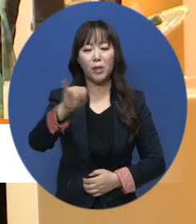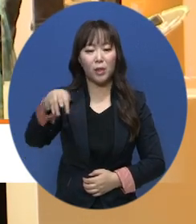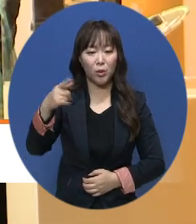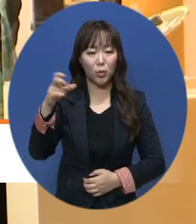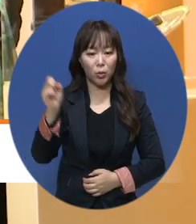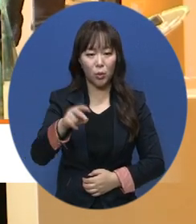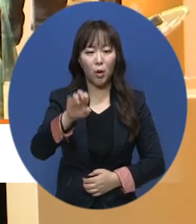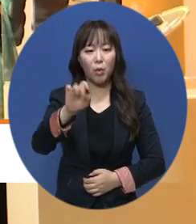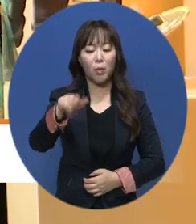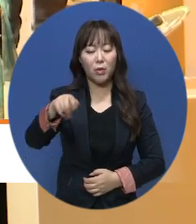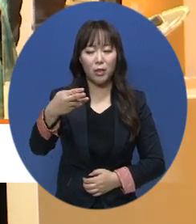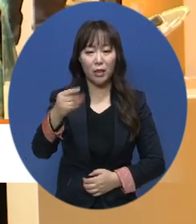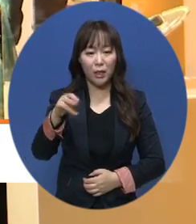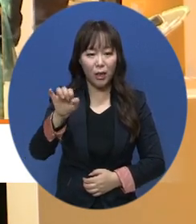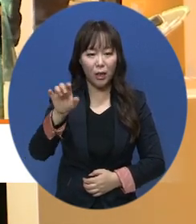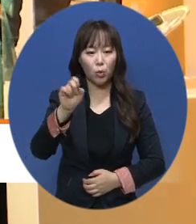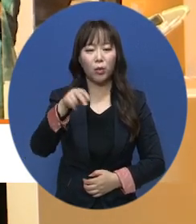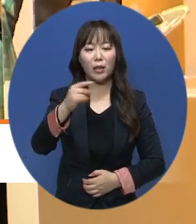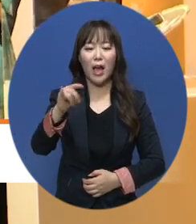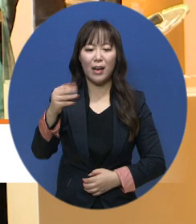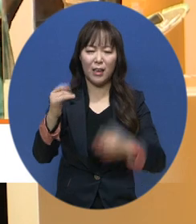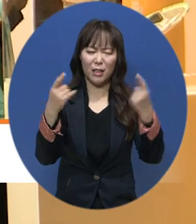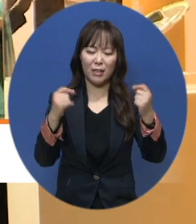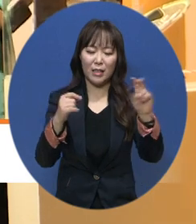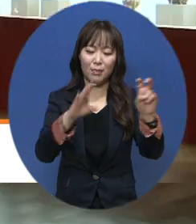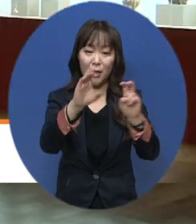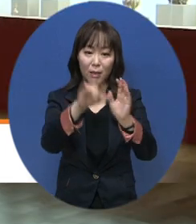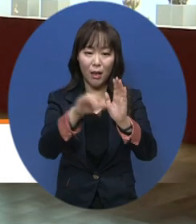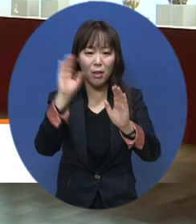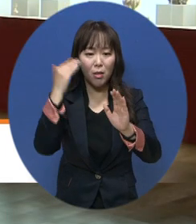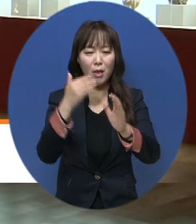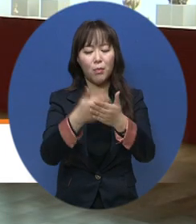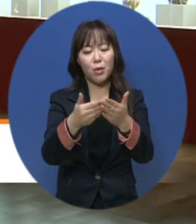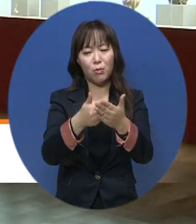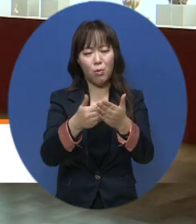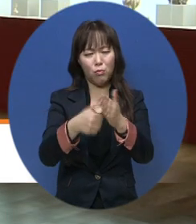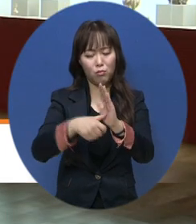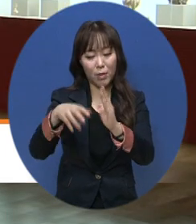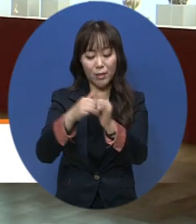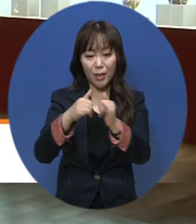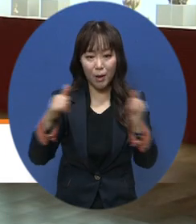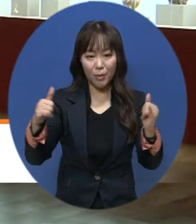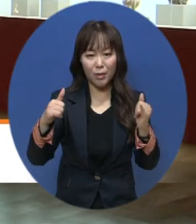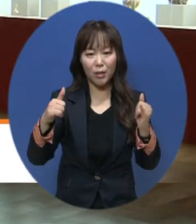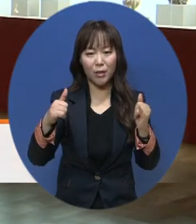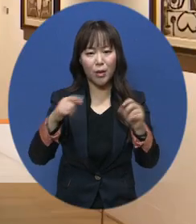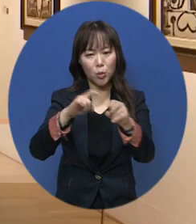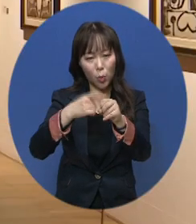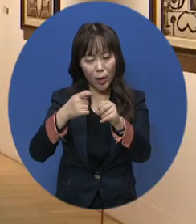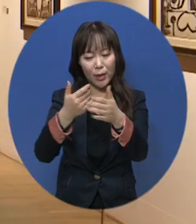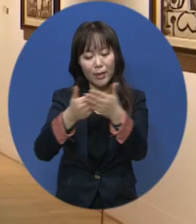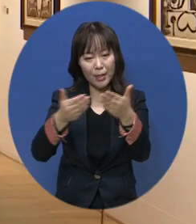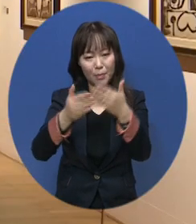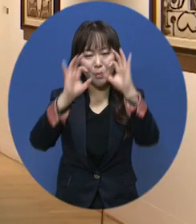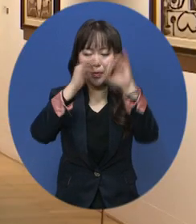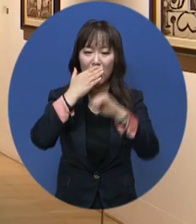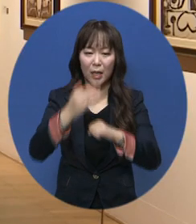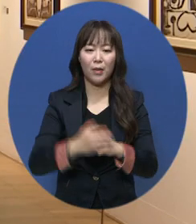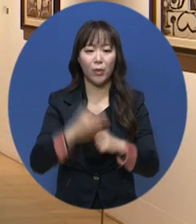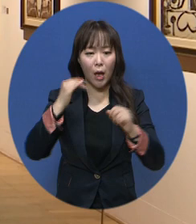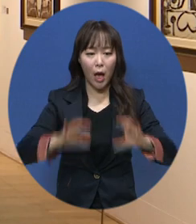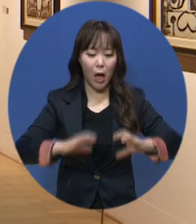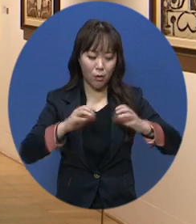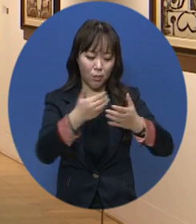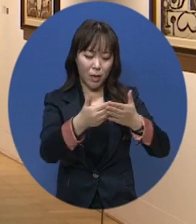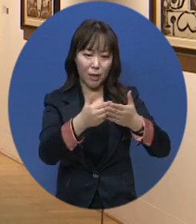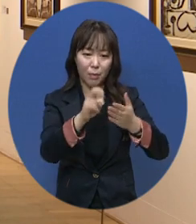장 포트리에와 살바도르 달리 등 20세기 현대미술 거장들의 작품도 함께 만날 수 있습니다. 또한 국내